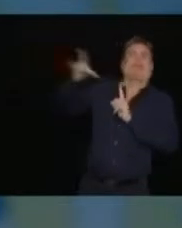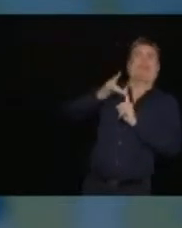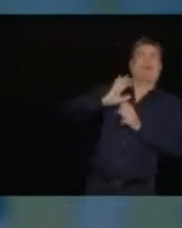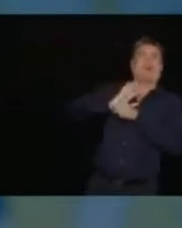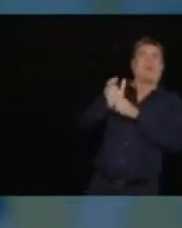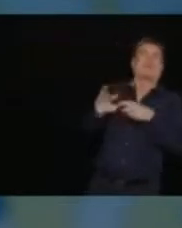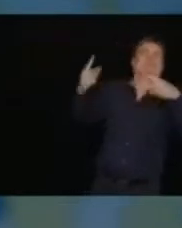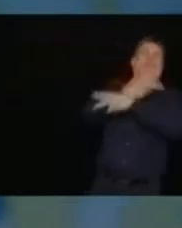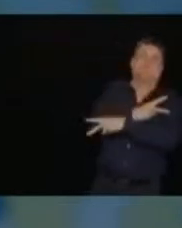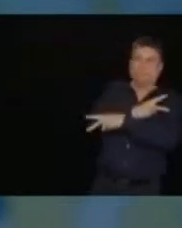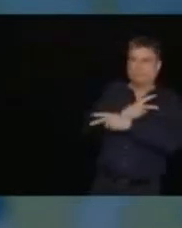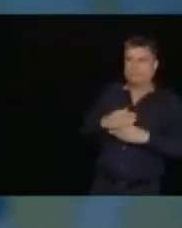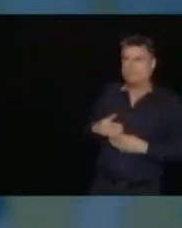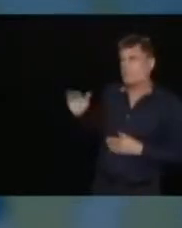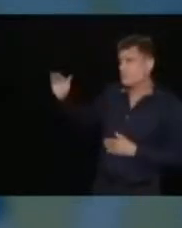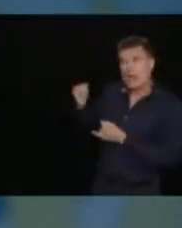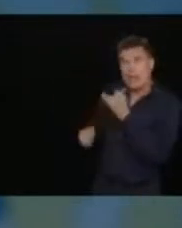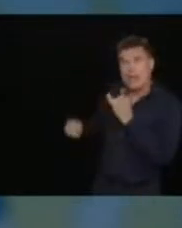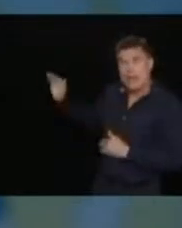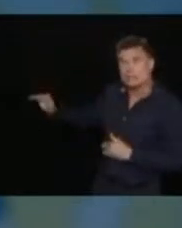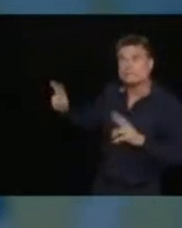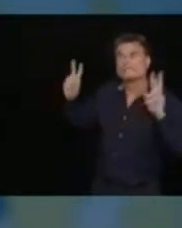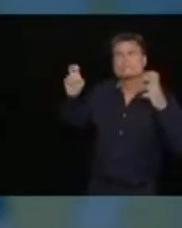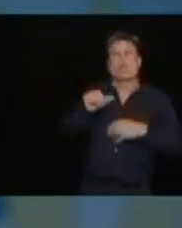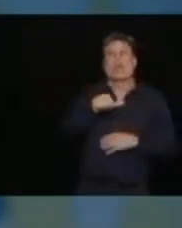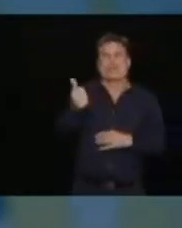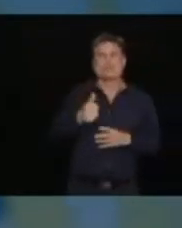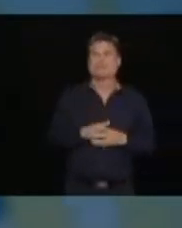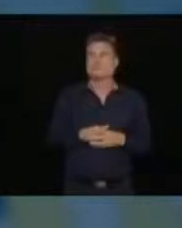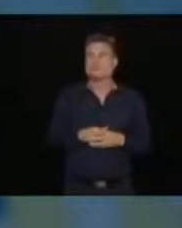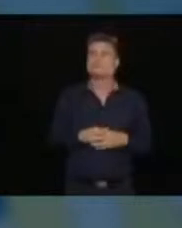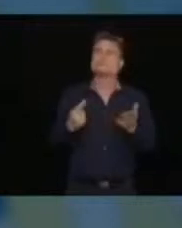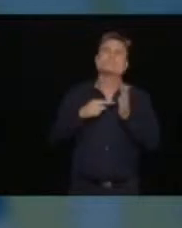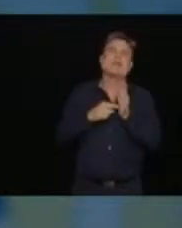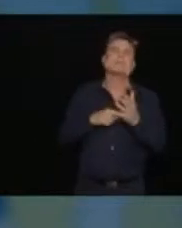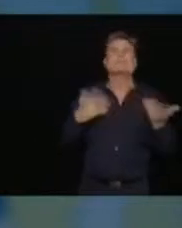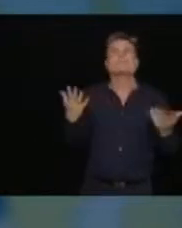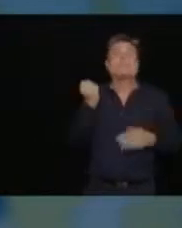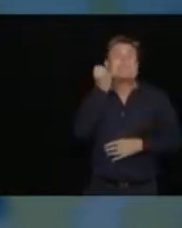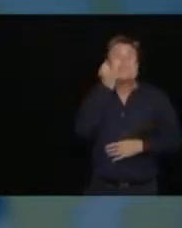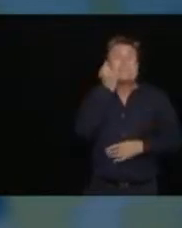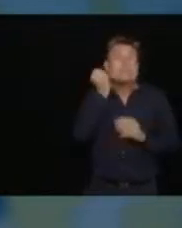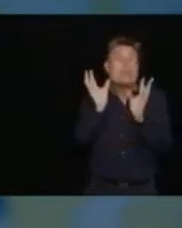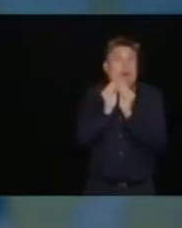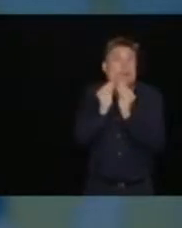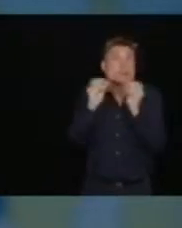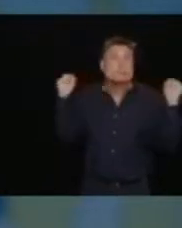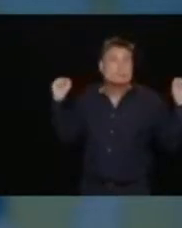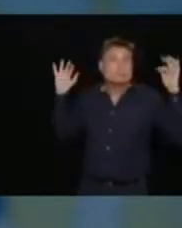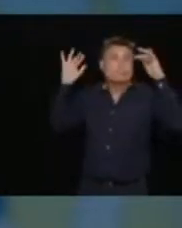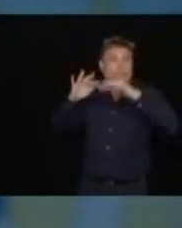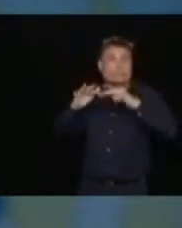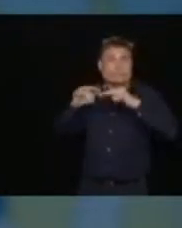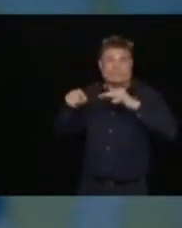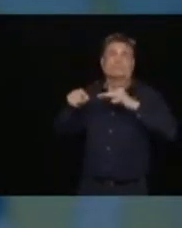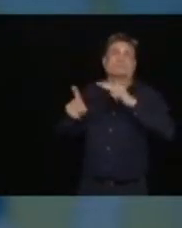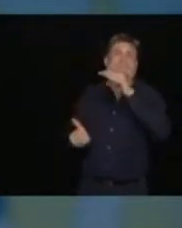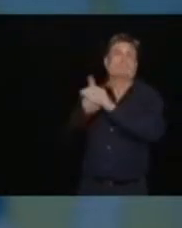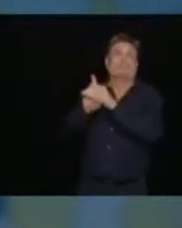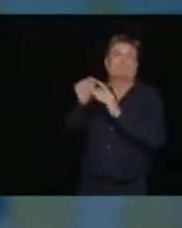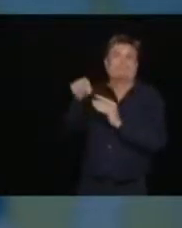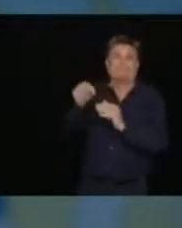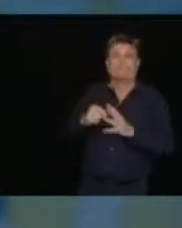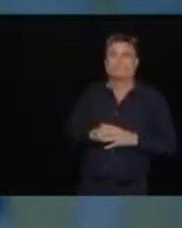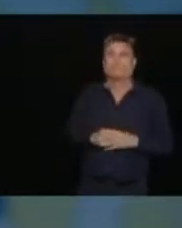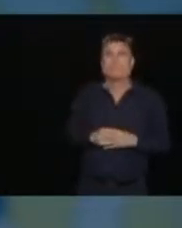不是的。那么只要是在这儿呢，只要是新冠引起的死亡，不管是心脏病还是糖尿病，这个就是